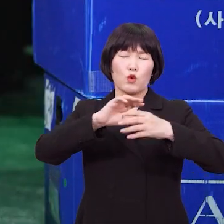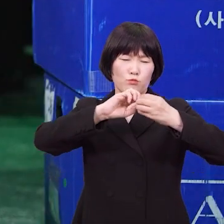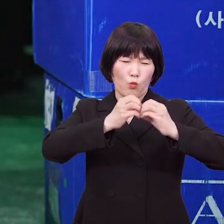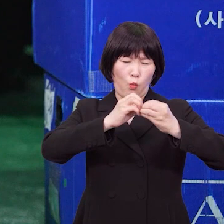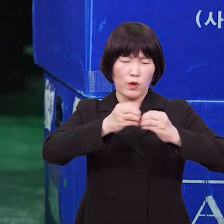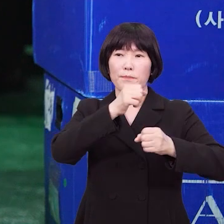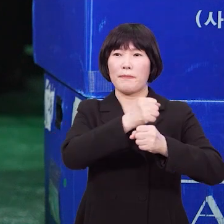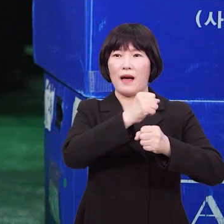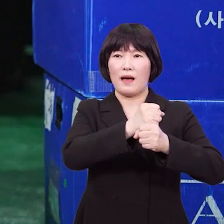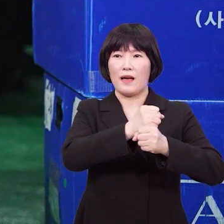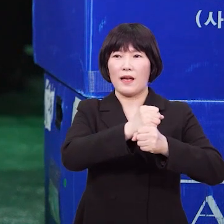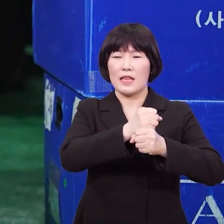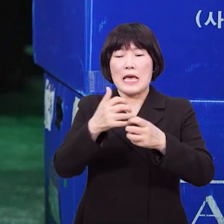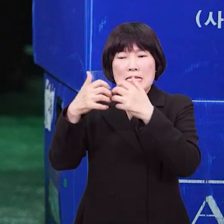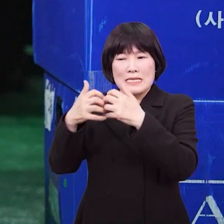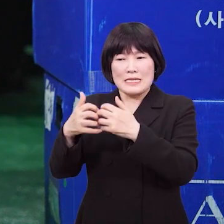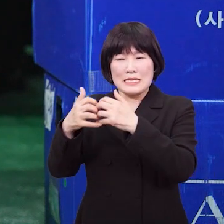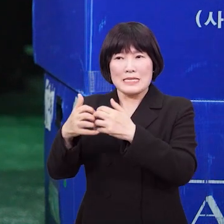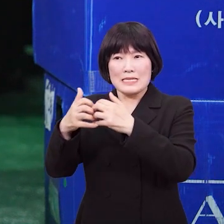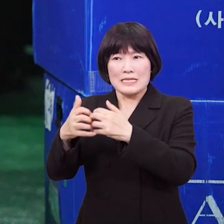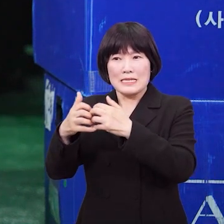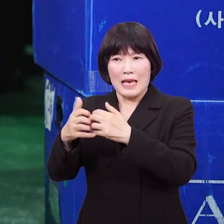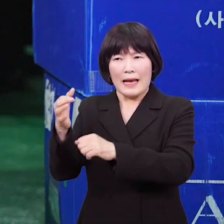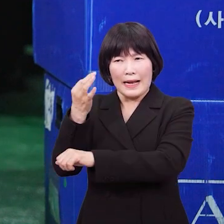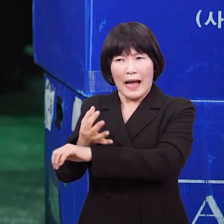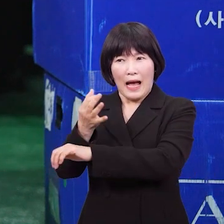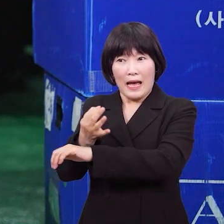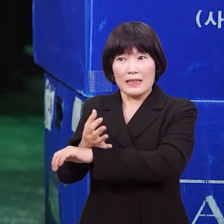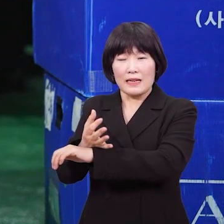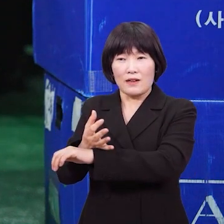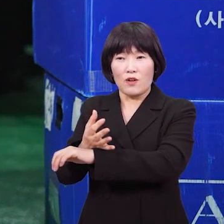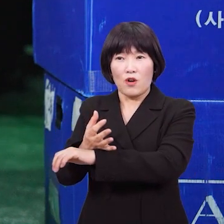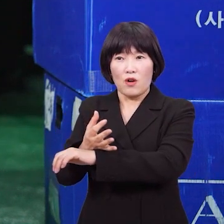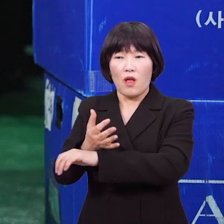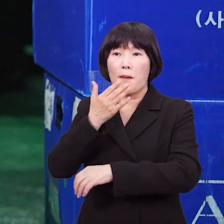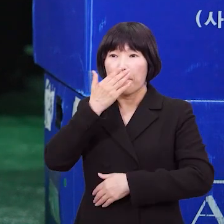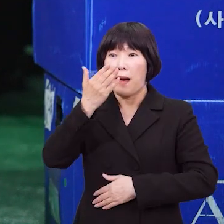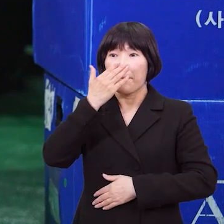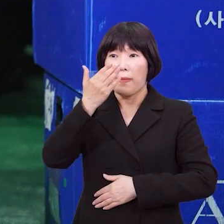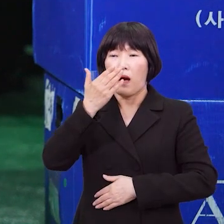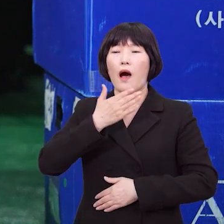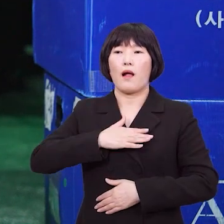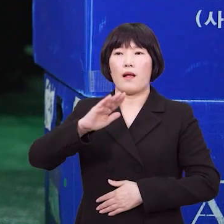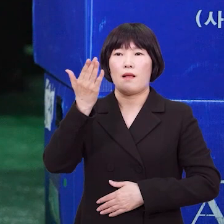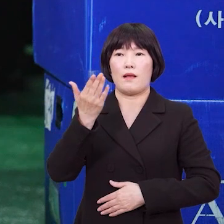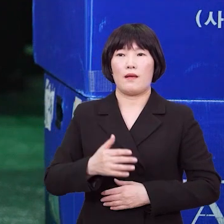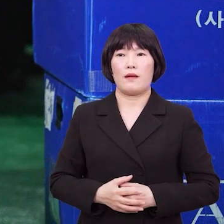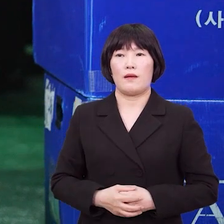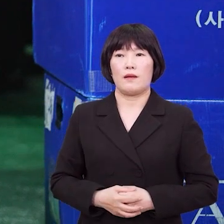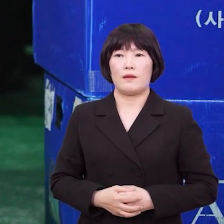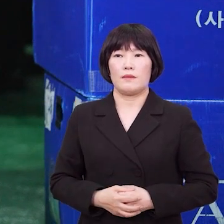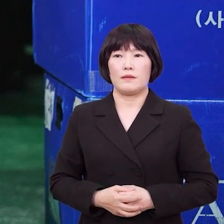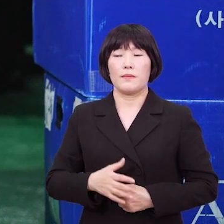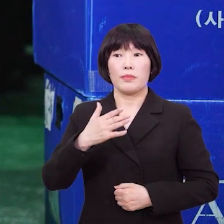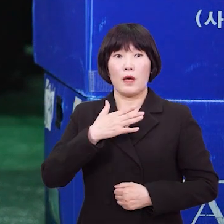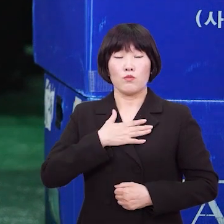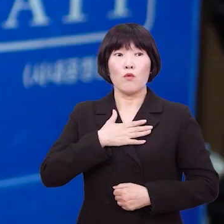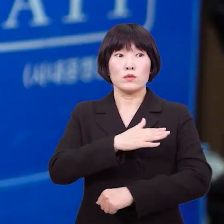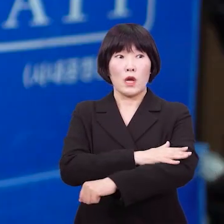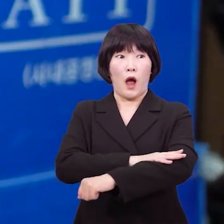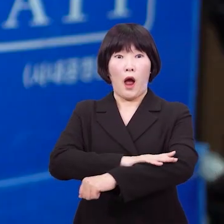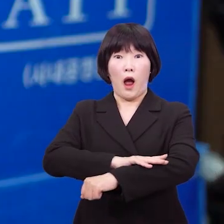알게 되었습니다. 나도 잘할 수 있는 일이 있다는 것을 생각할 때 뿌듯한 마음이